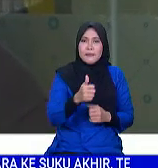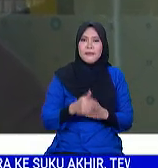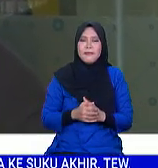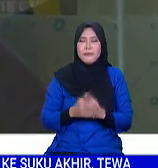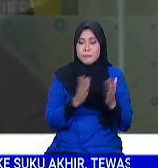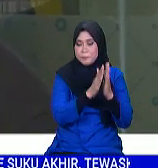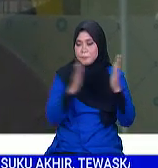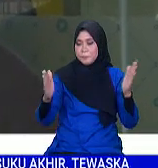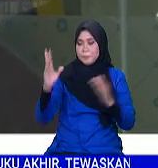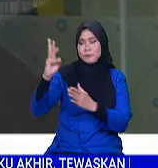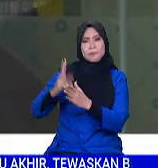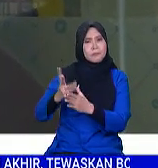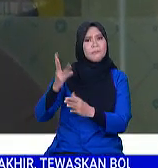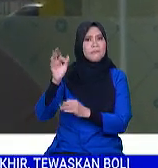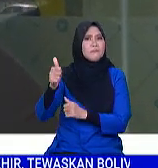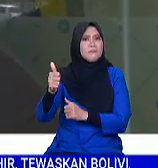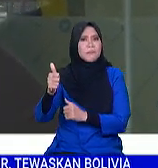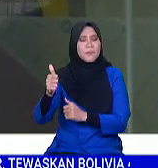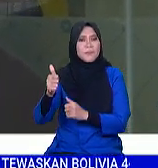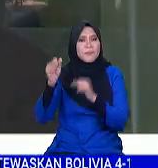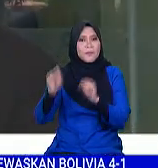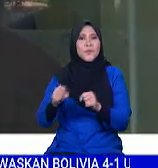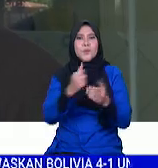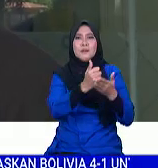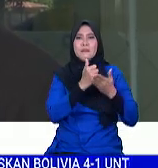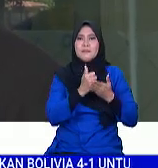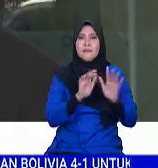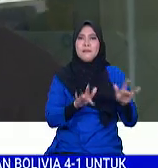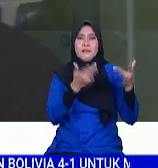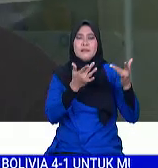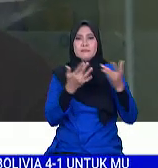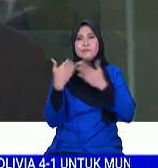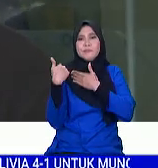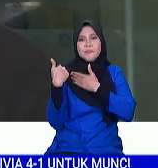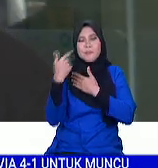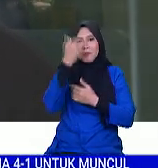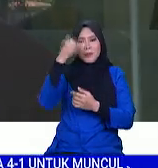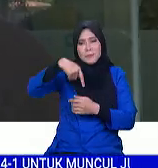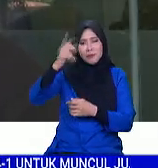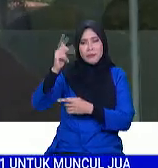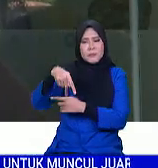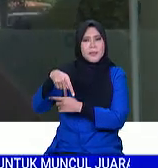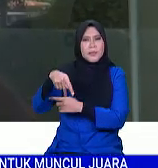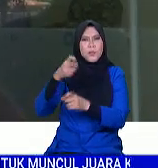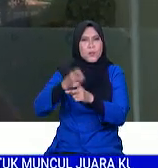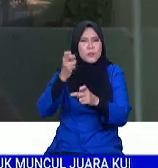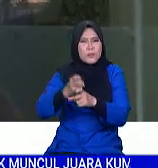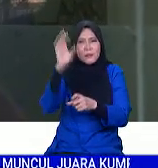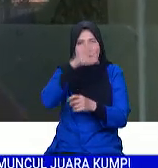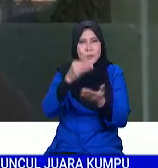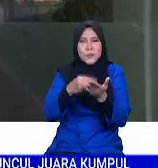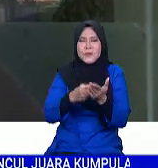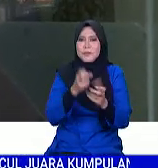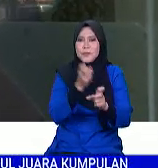MomentCam 6 bulan gitu kan Kira Okelah dapat membantu ringan sekitar besar pikir ini urang pun Samosir do